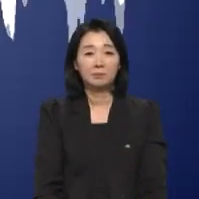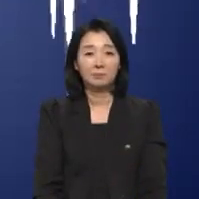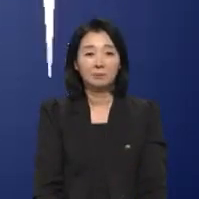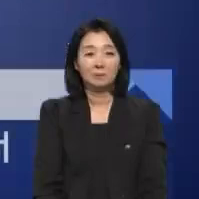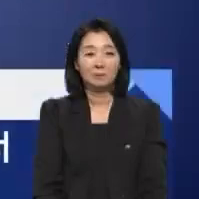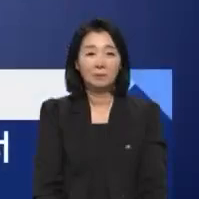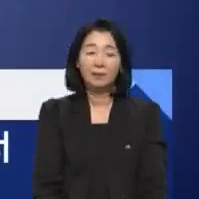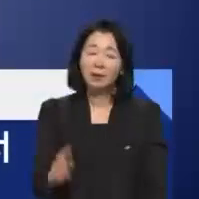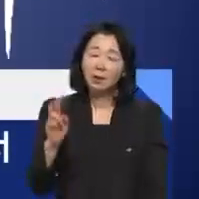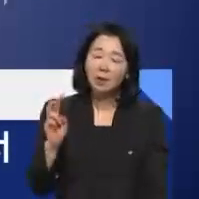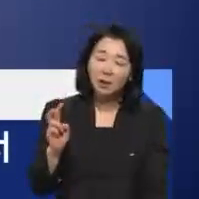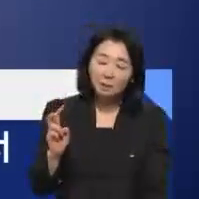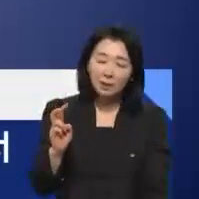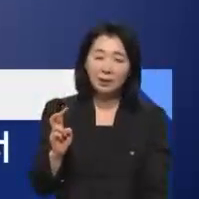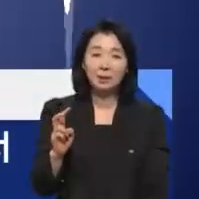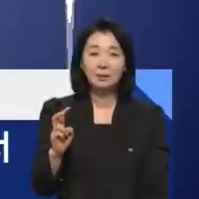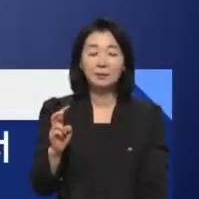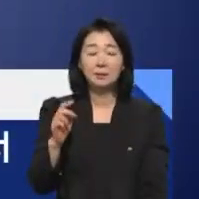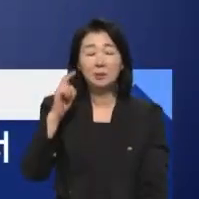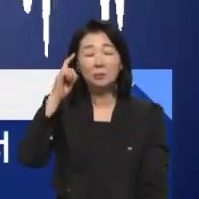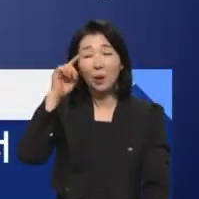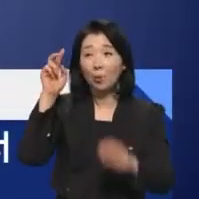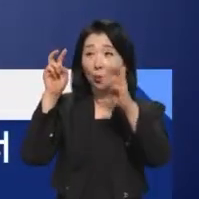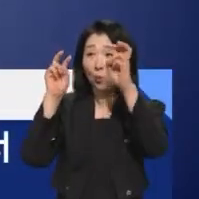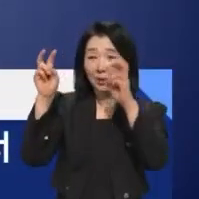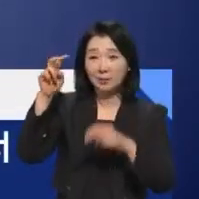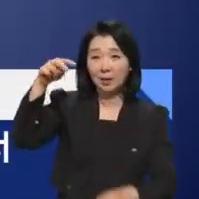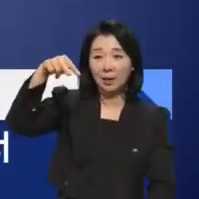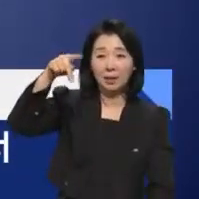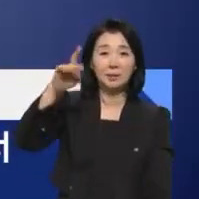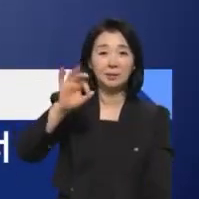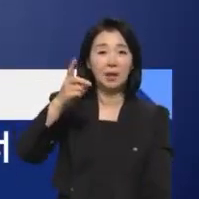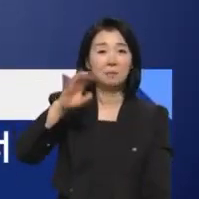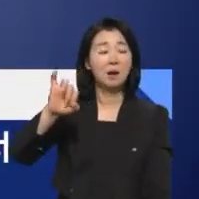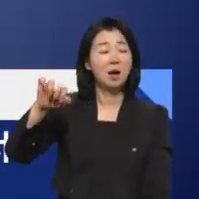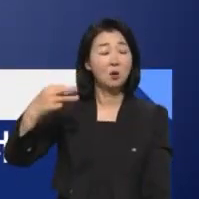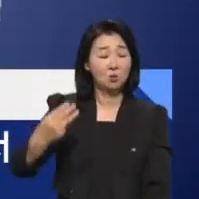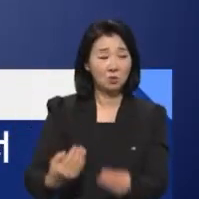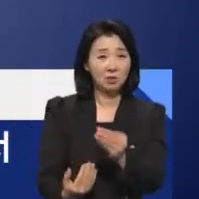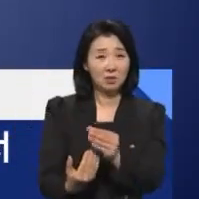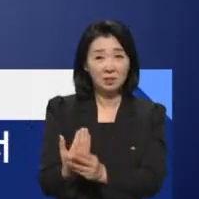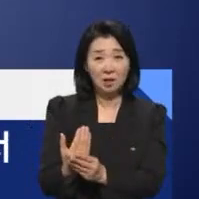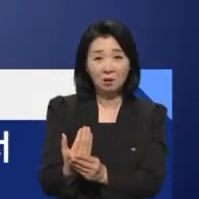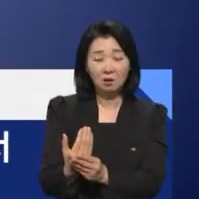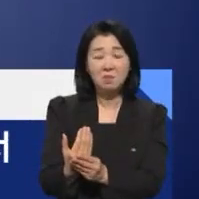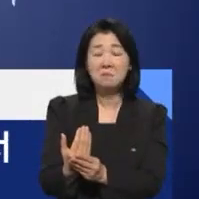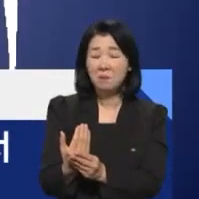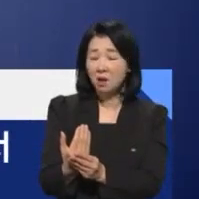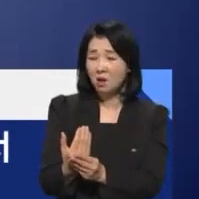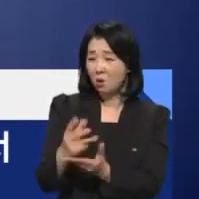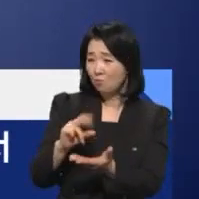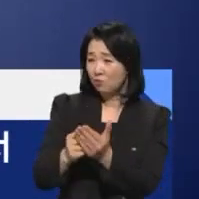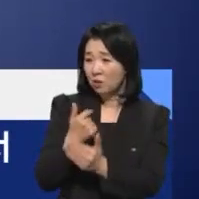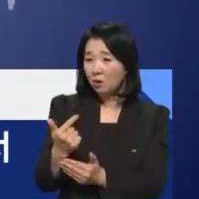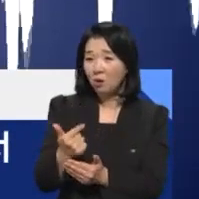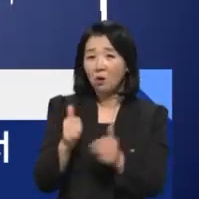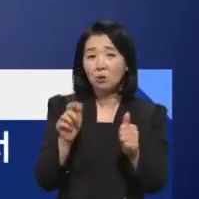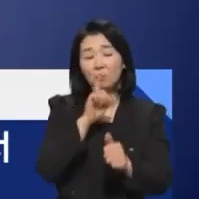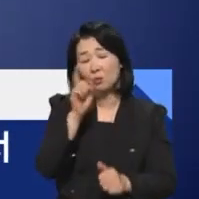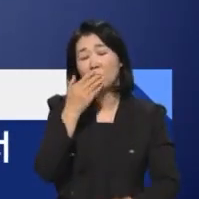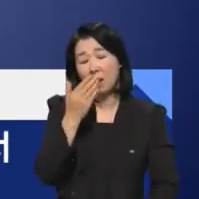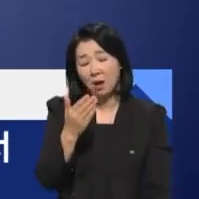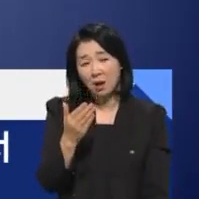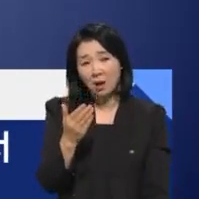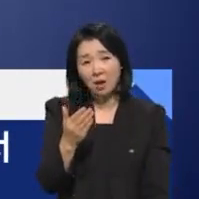모르긴 몰라도 또 지금 쌍방울 사건도 언젠가는 지금 저거 저렇게 해놓고서 기소 안 할 도리는 없을 것이고 백현동